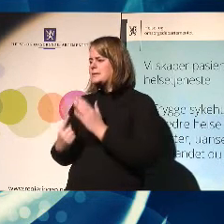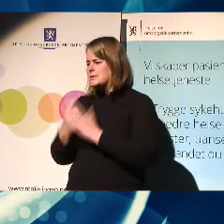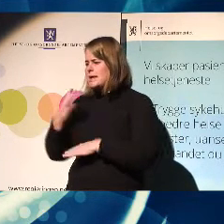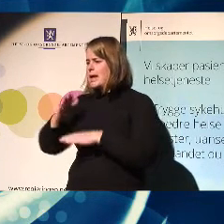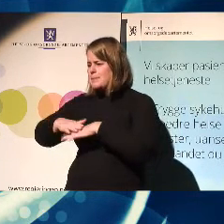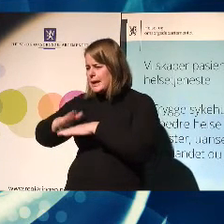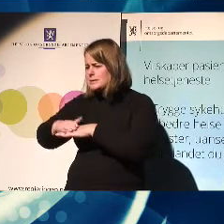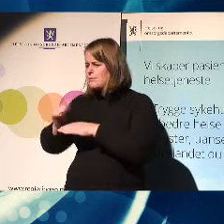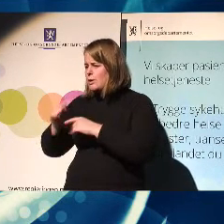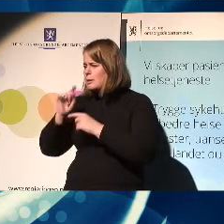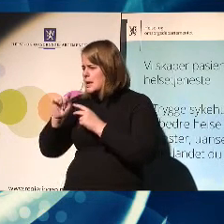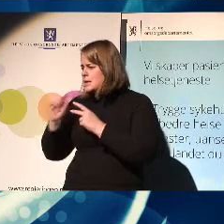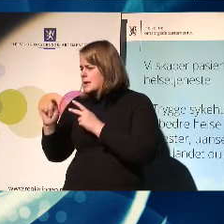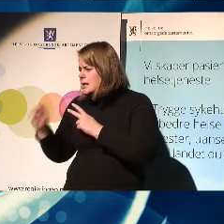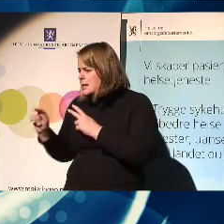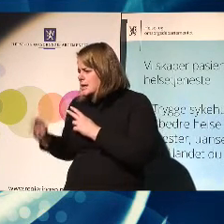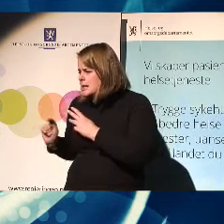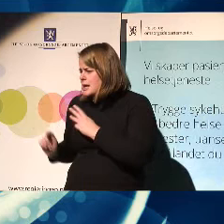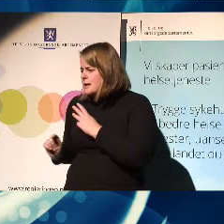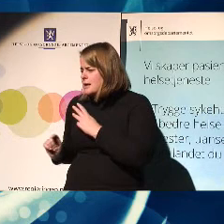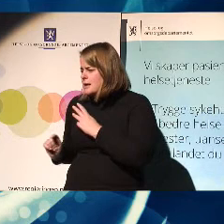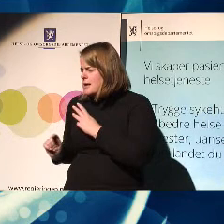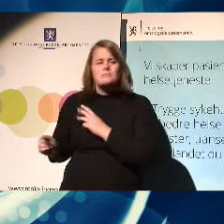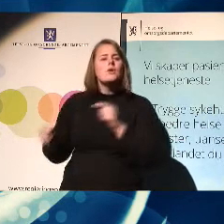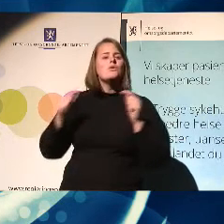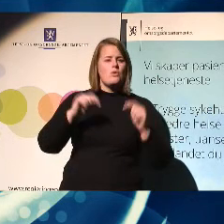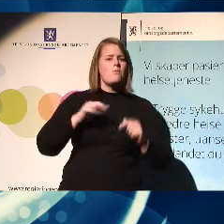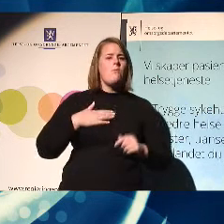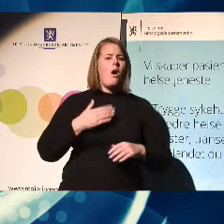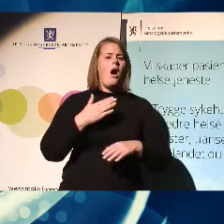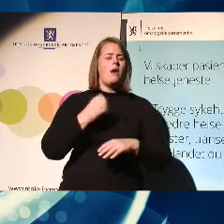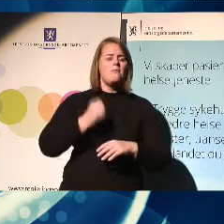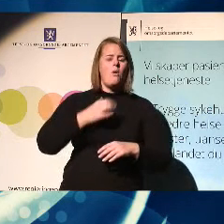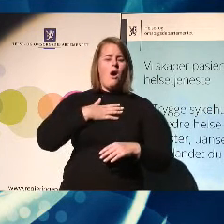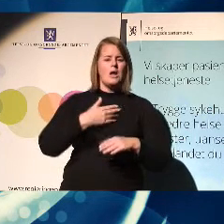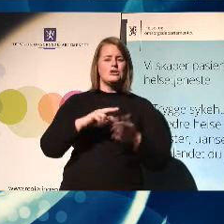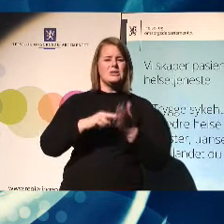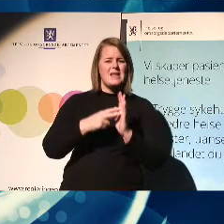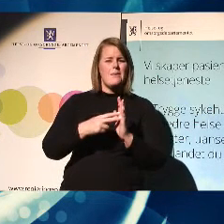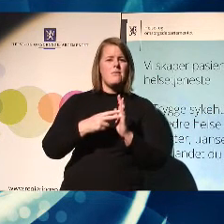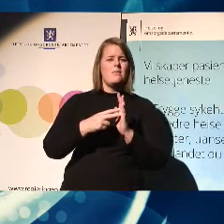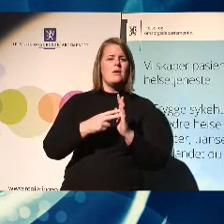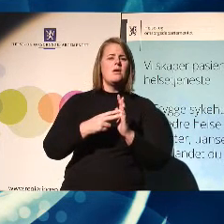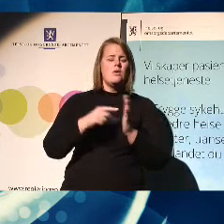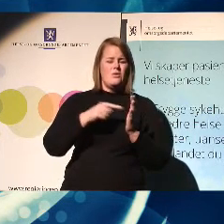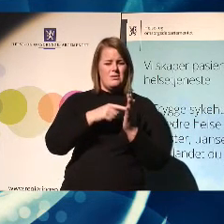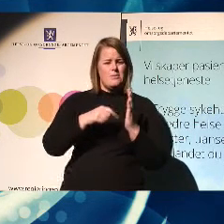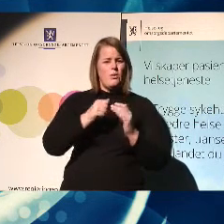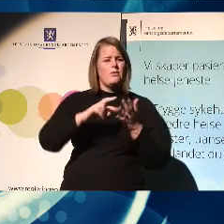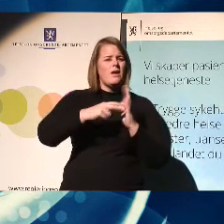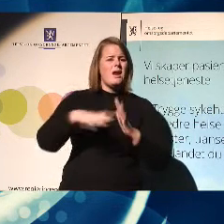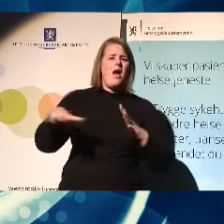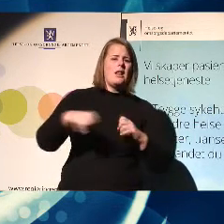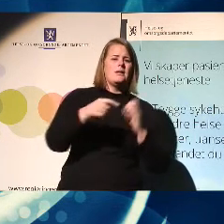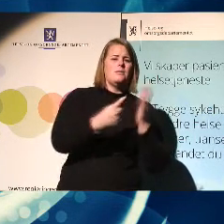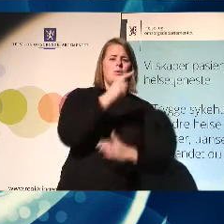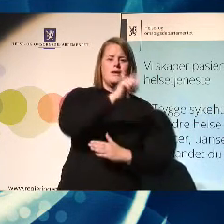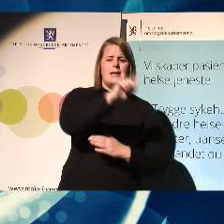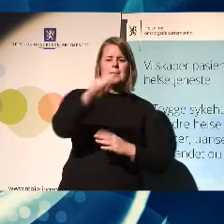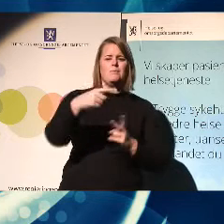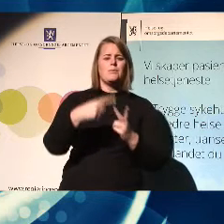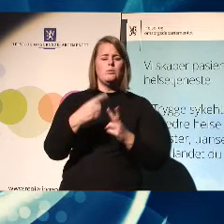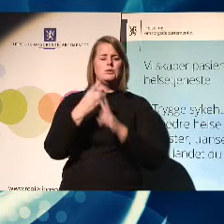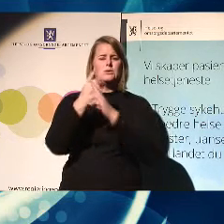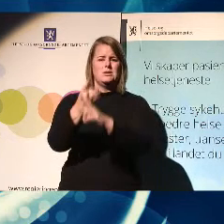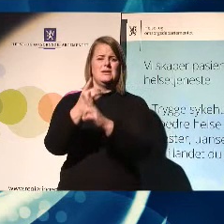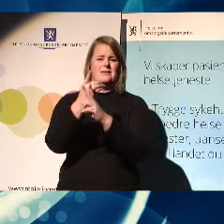spesialberedskapsplanverk for alt mulig. Vi må ha systemer som kan håndtere uansett hva som rammer. Vi må kunne bære konsekvensene. Og sånn det ikke så stor forskjell